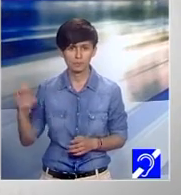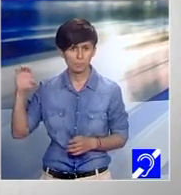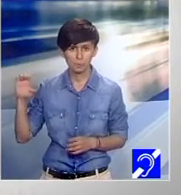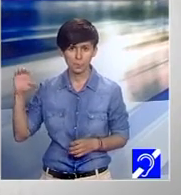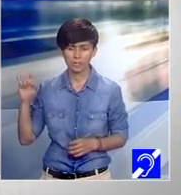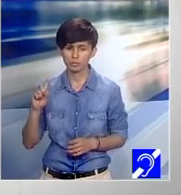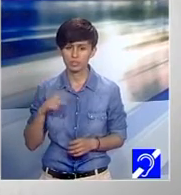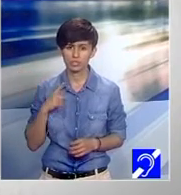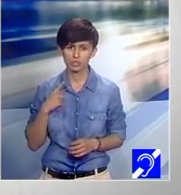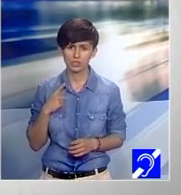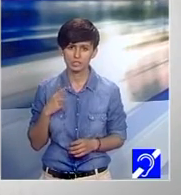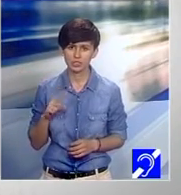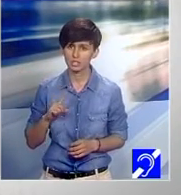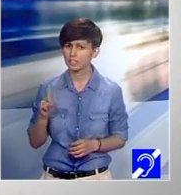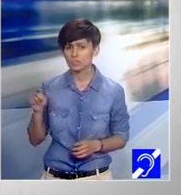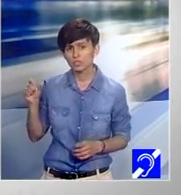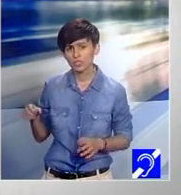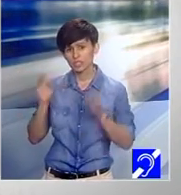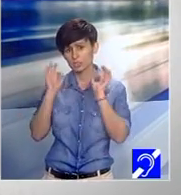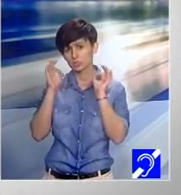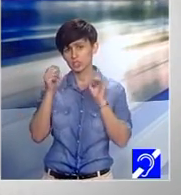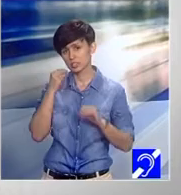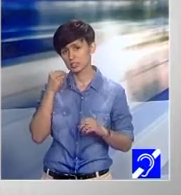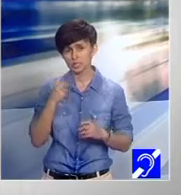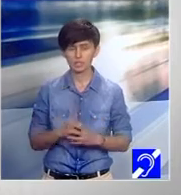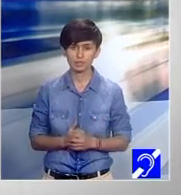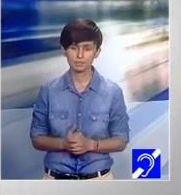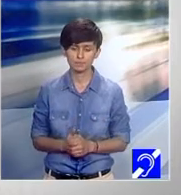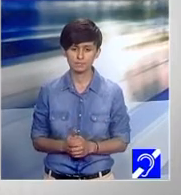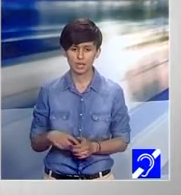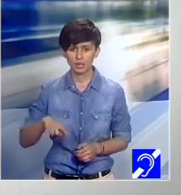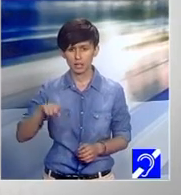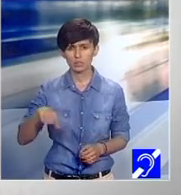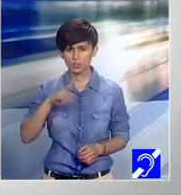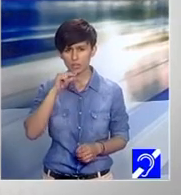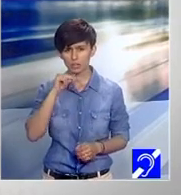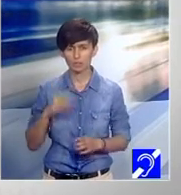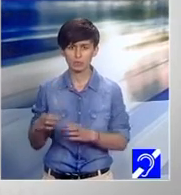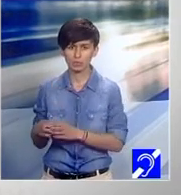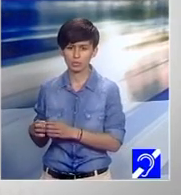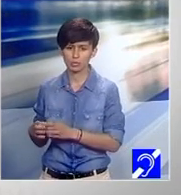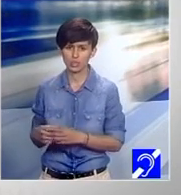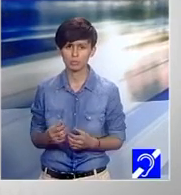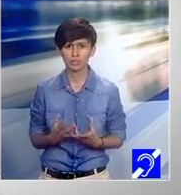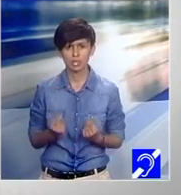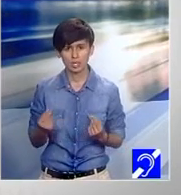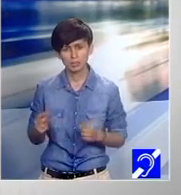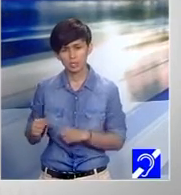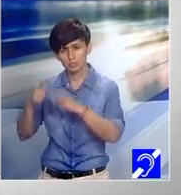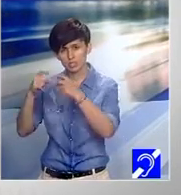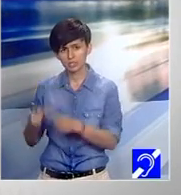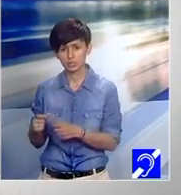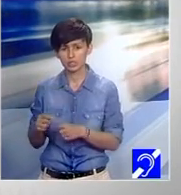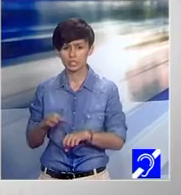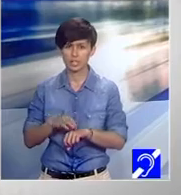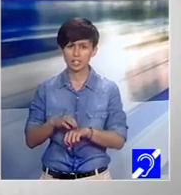să nu aibă dietetician. Noi vorbim aici de o echipă medicală multidisciplinară în care nu doar medicul de laborator, medicul pediatru, coordonator la copii